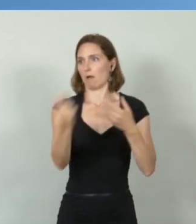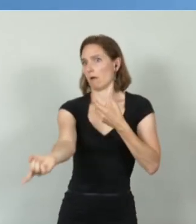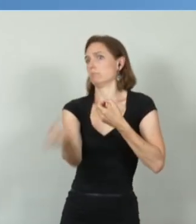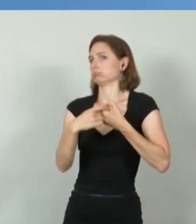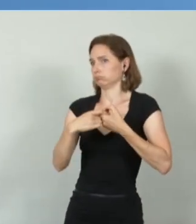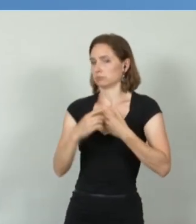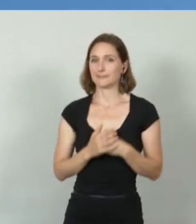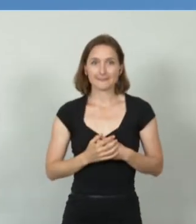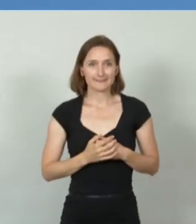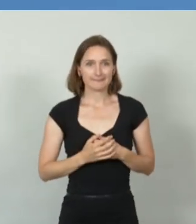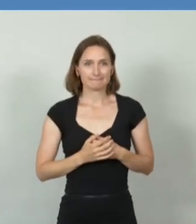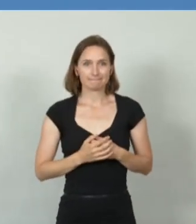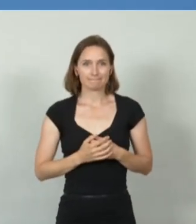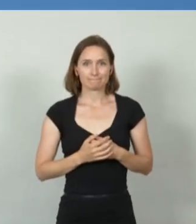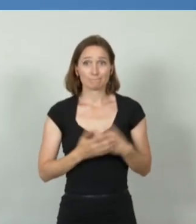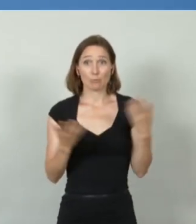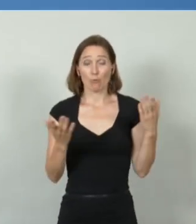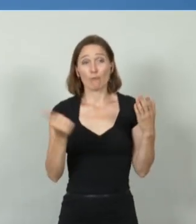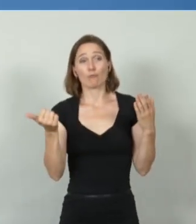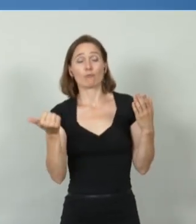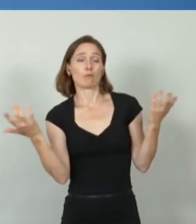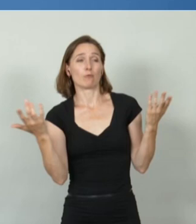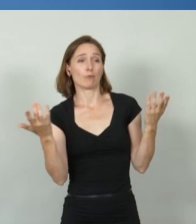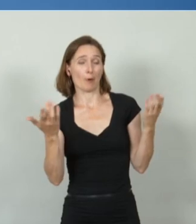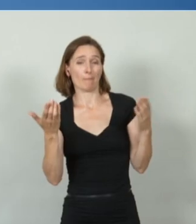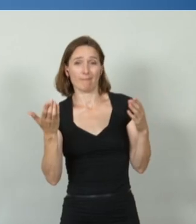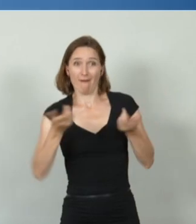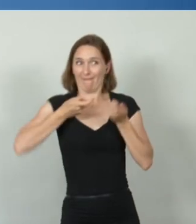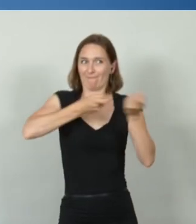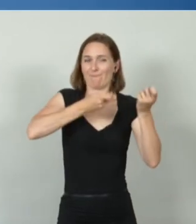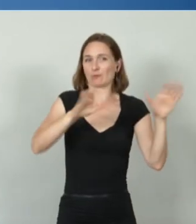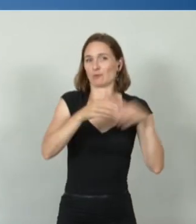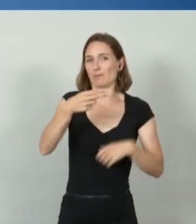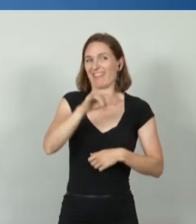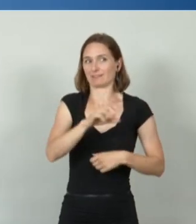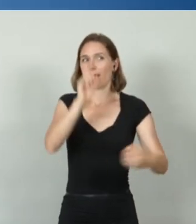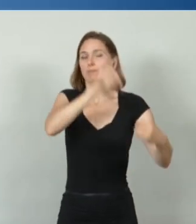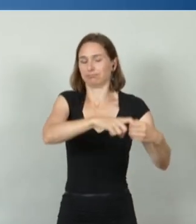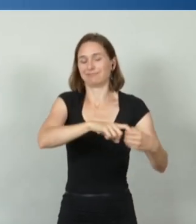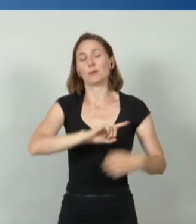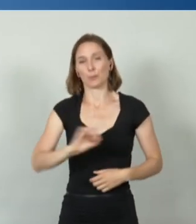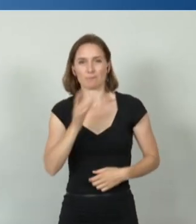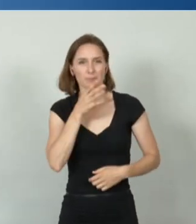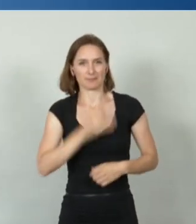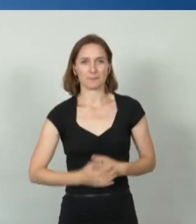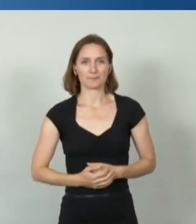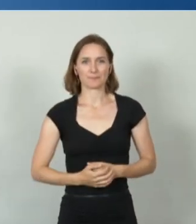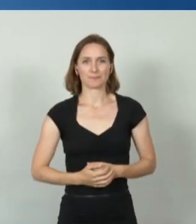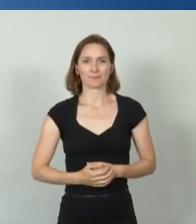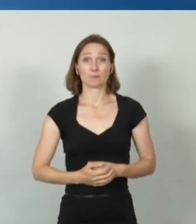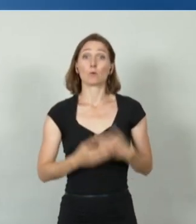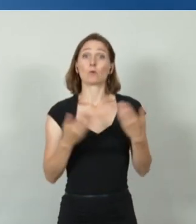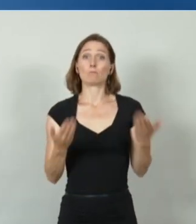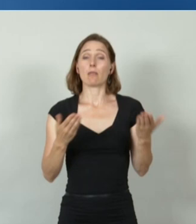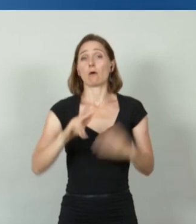donc là vous ne serez pas adhérent à l'insu du plein gré du groupe NASA effectivement alors je mets maintenant le procès-verbal